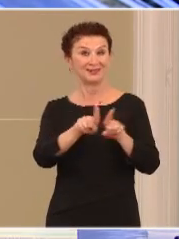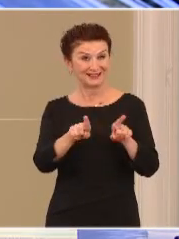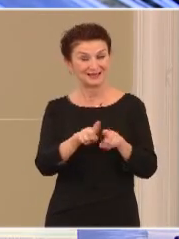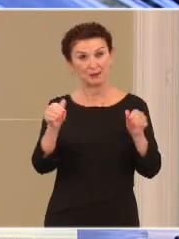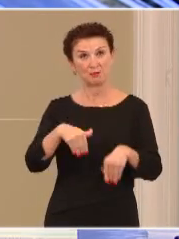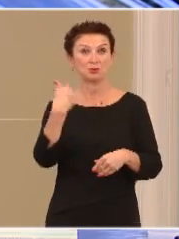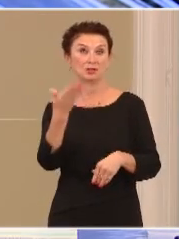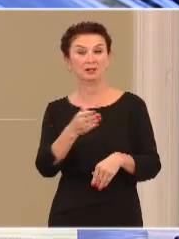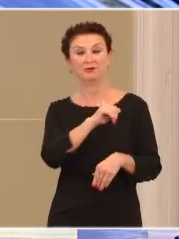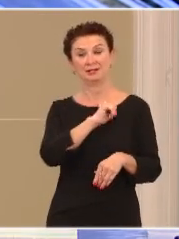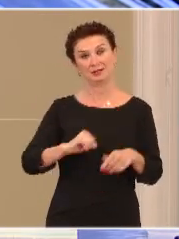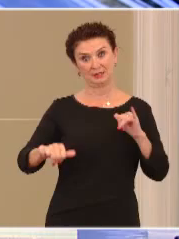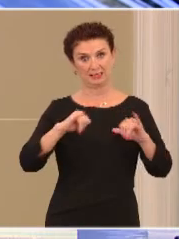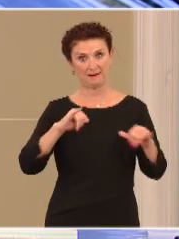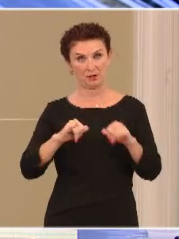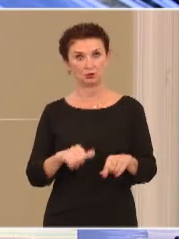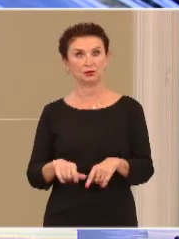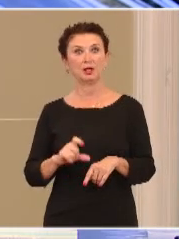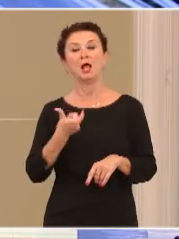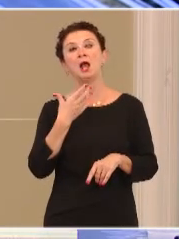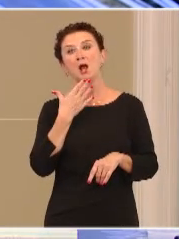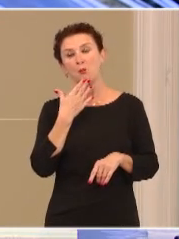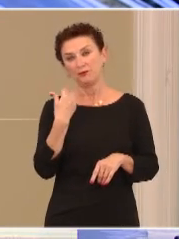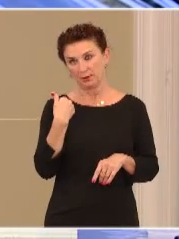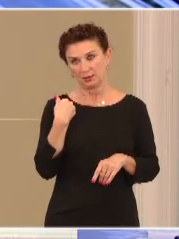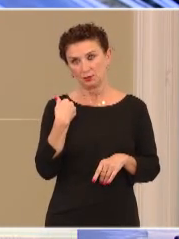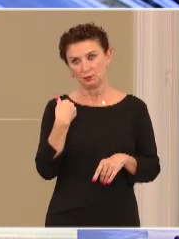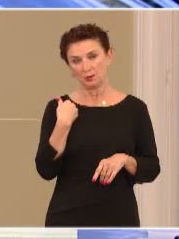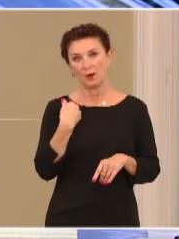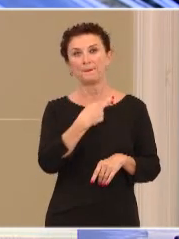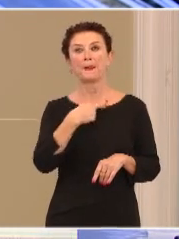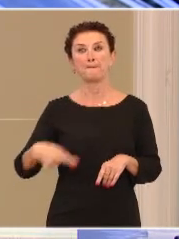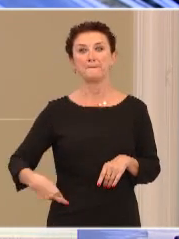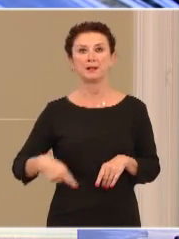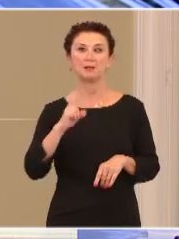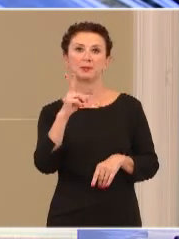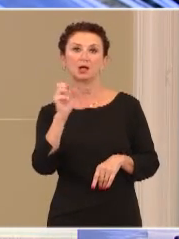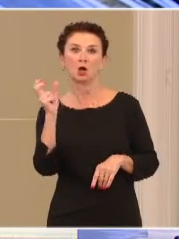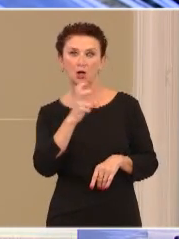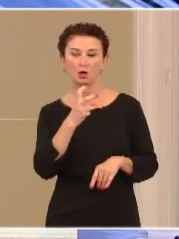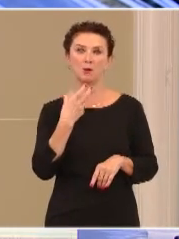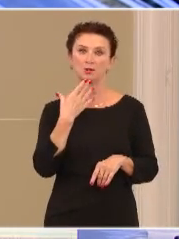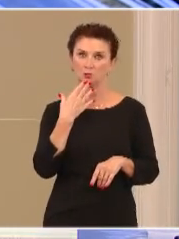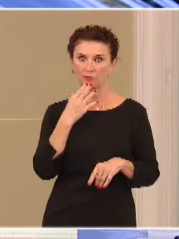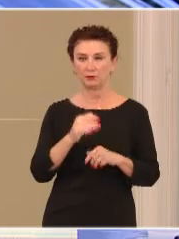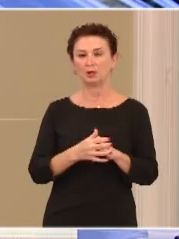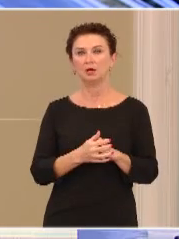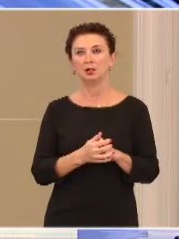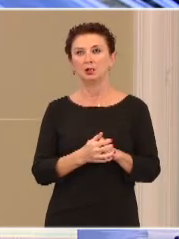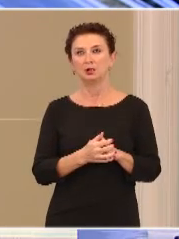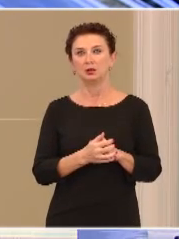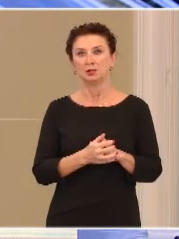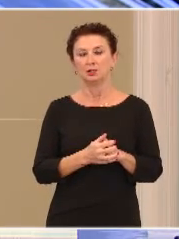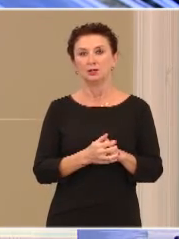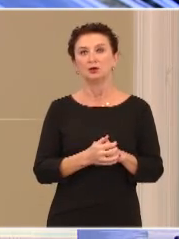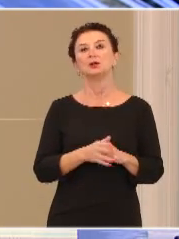premier Ewa Kopacz mówiła na konferencji w tym miejscu, prezentując założenia szerokiego programu Bezpieczeństwo